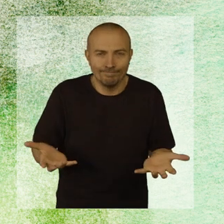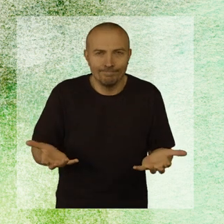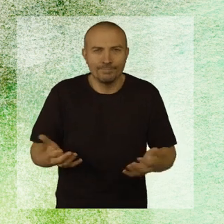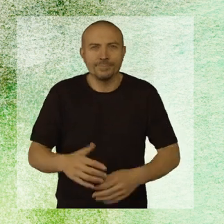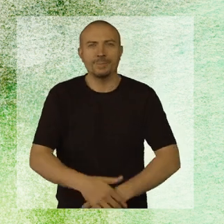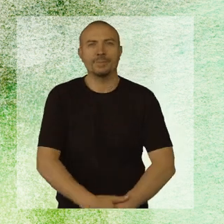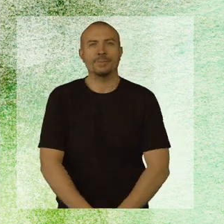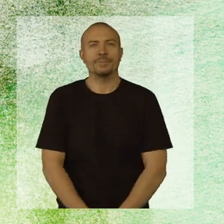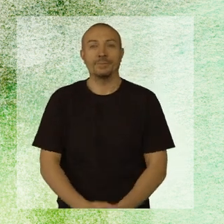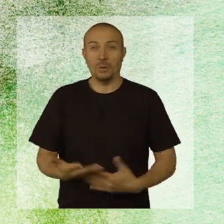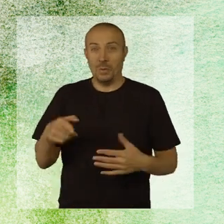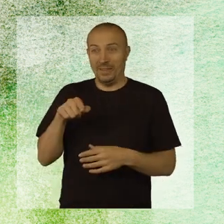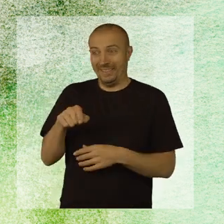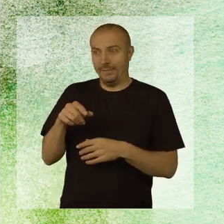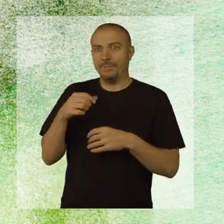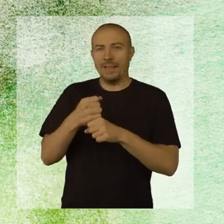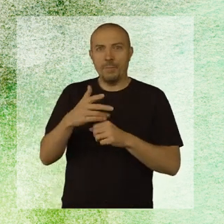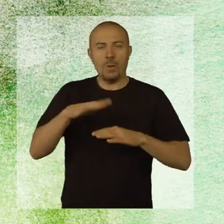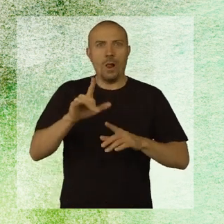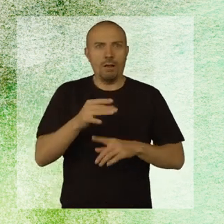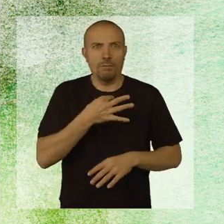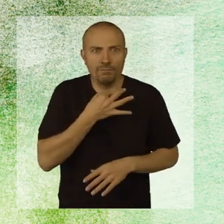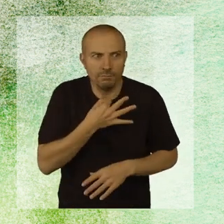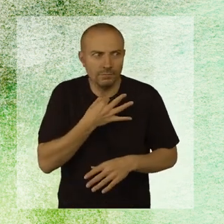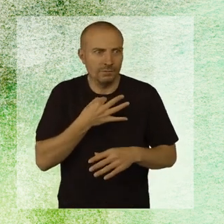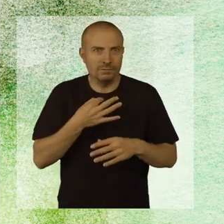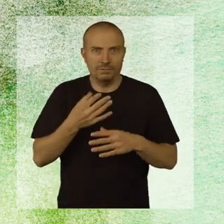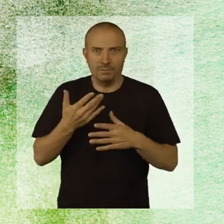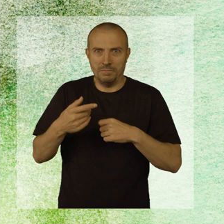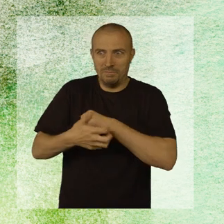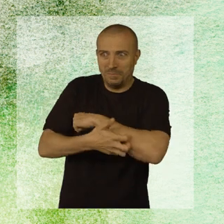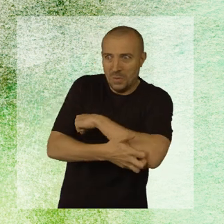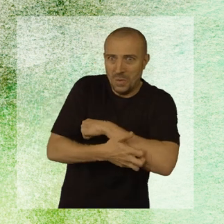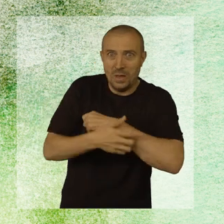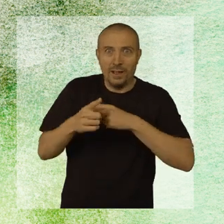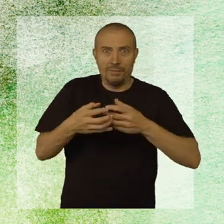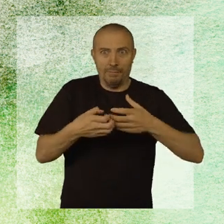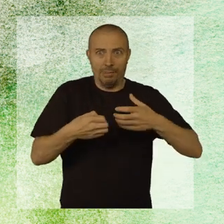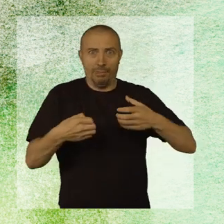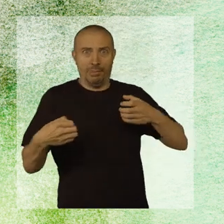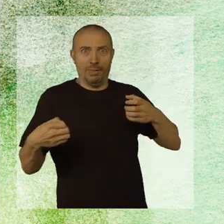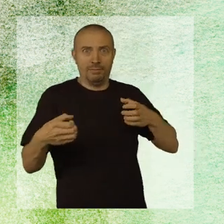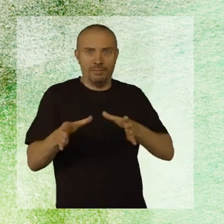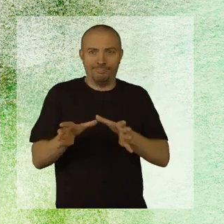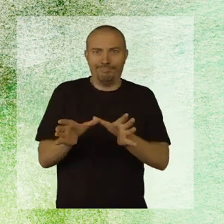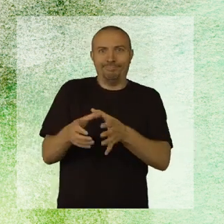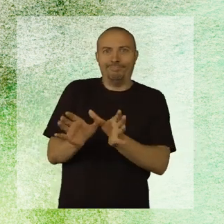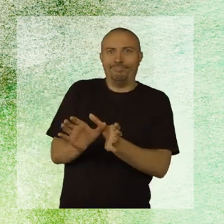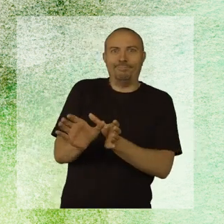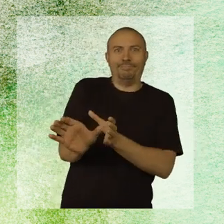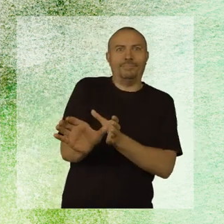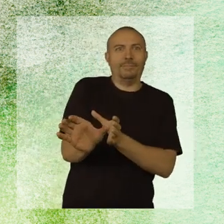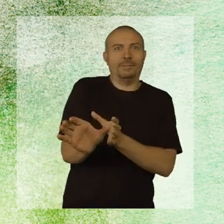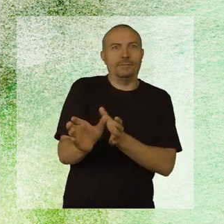changement climatique sur les personnes handicapées et combien cela peut nous rendre encore plus vulnérables, plus